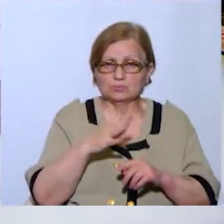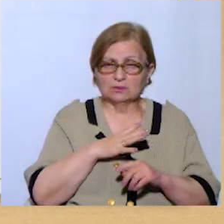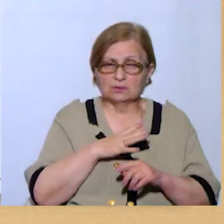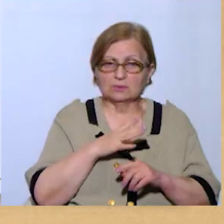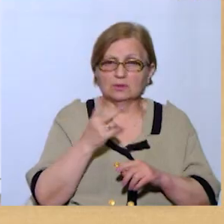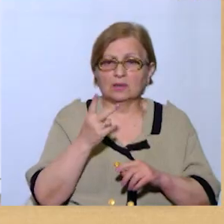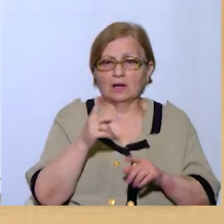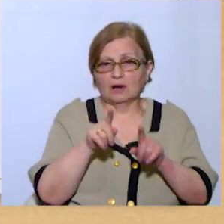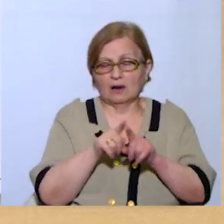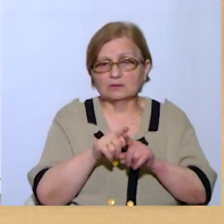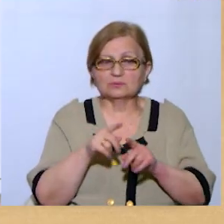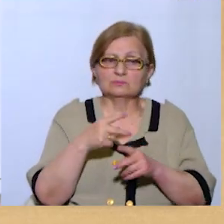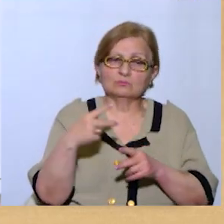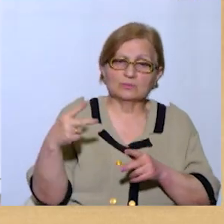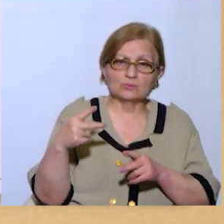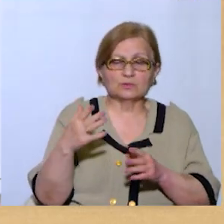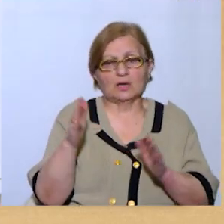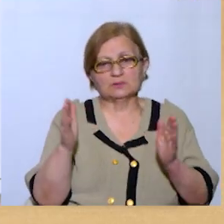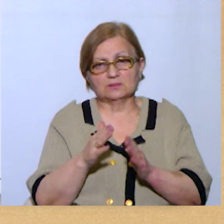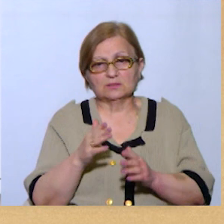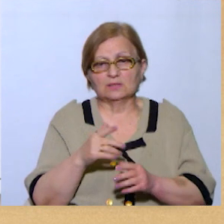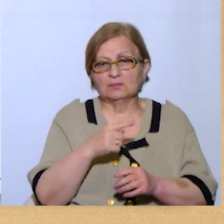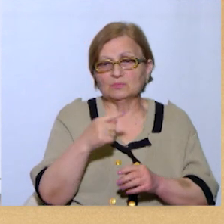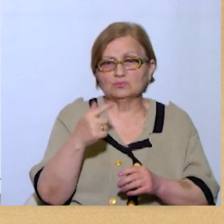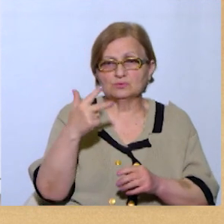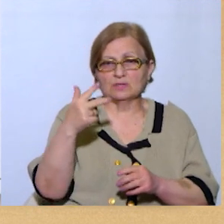x0 ნაკლები ანტოლი უნდა იყოს -3/4-ზე, რადგან